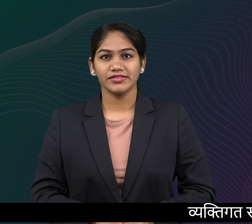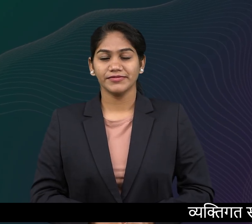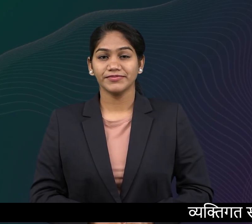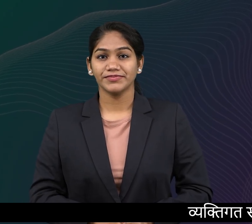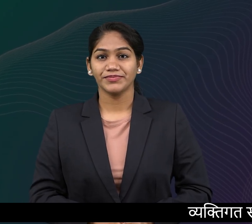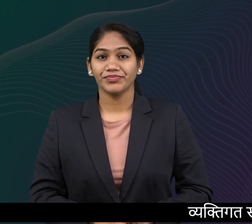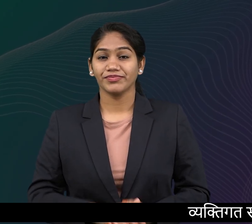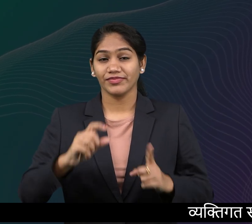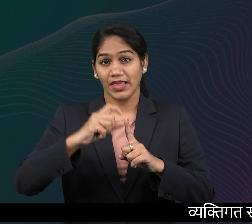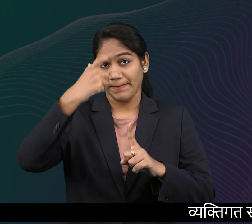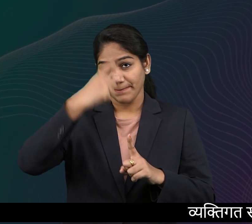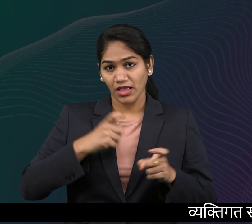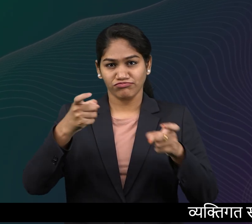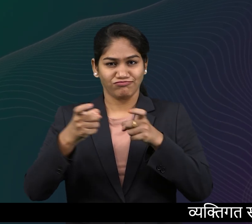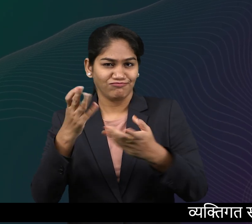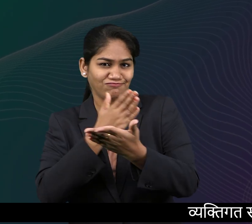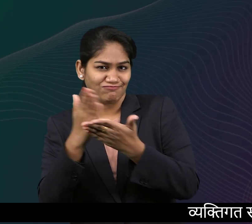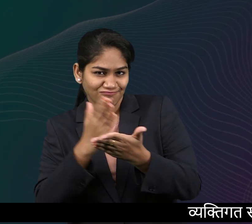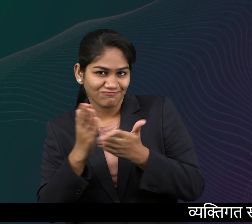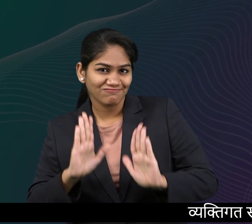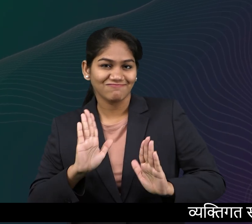व्यक्तिगत स्वच्छता बनाए रख पाएंगे।